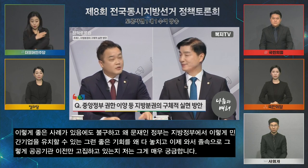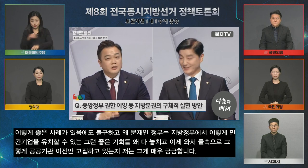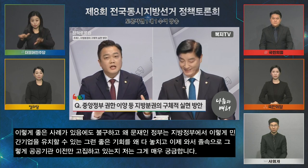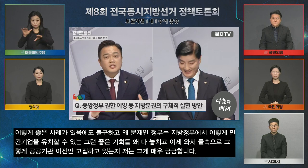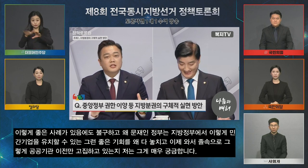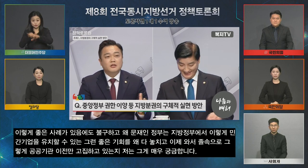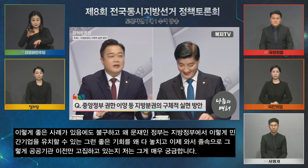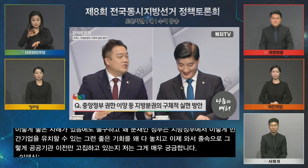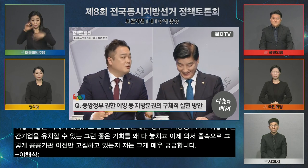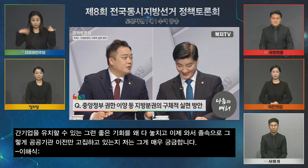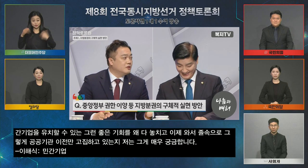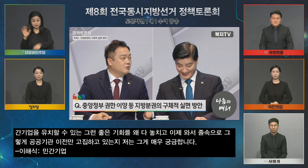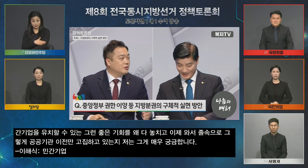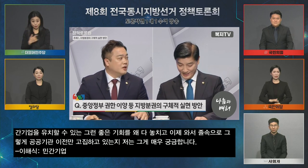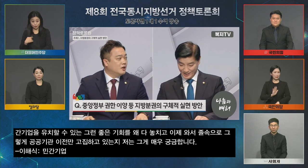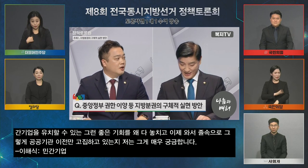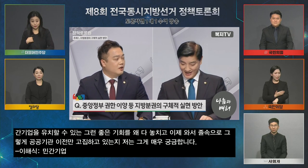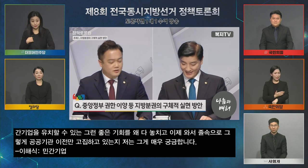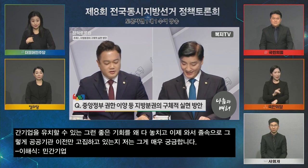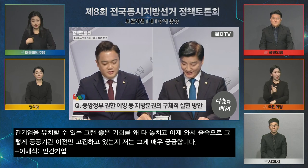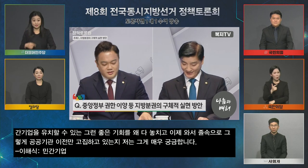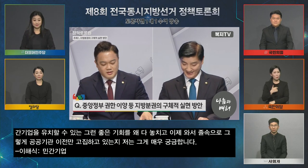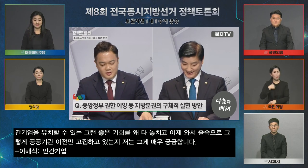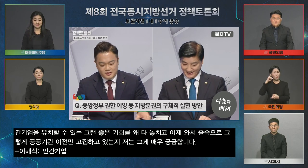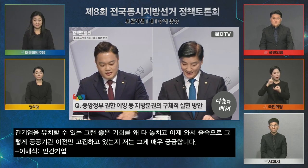그런 말씀이세요? 탓이 아니라 관심이 없다는 겁니다.